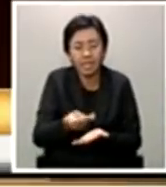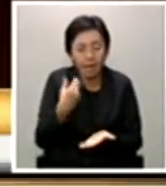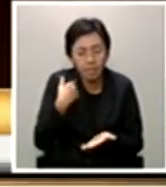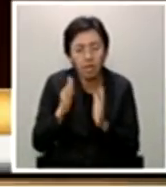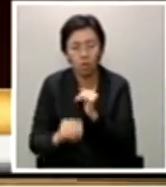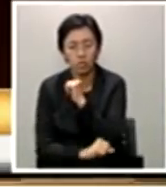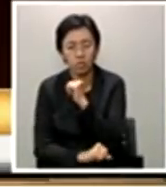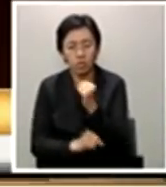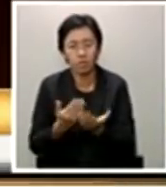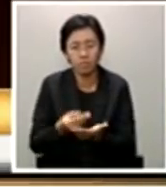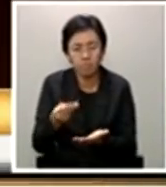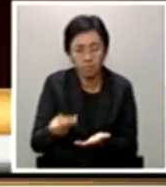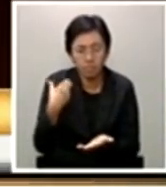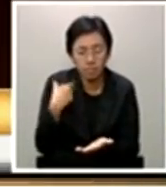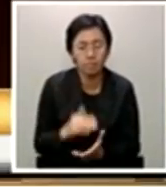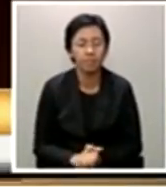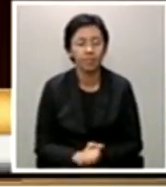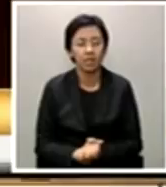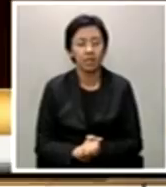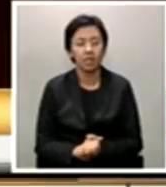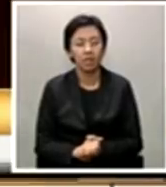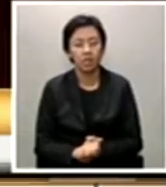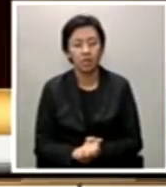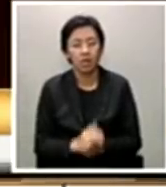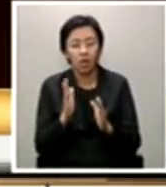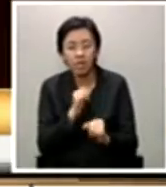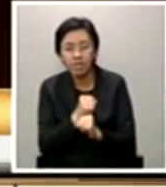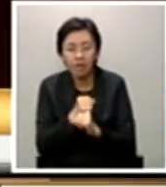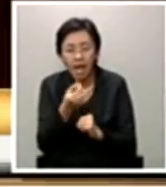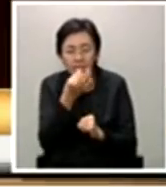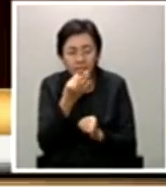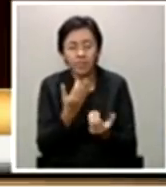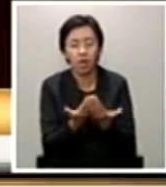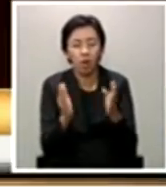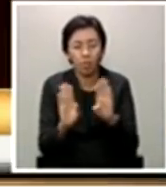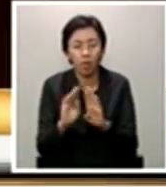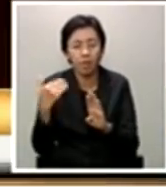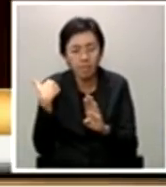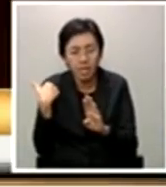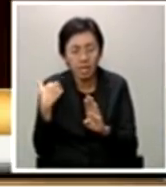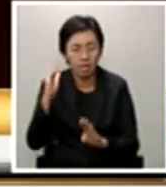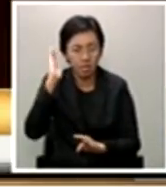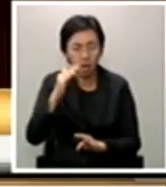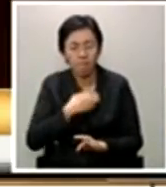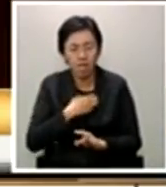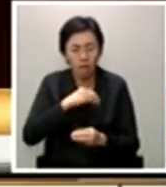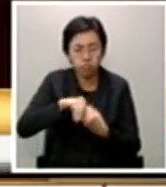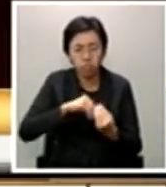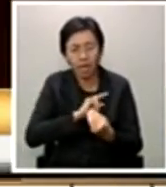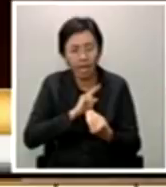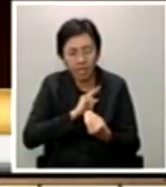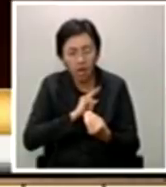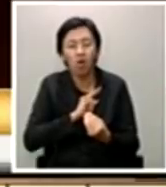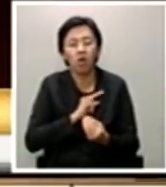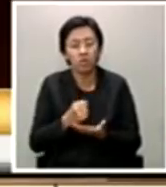นต้องได้ที่สำคัญก็คือว่าคนที่ทำมาหากินเนี่ยมีครอบครัวต้องสร้างตัวเนี่ย มันจะต้องมีอะไรบ